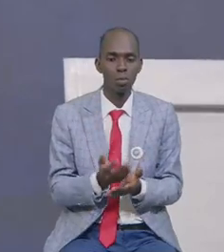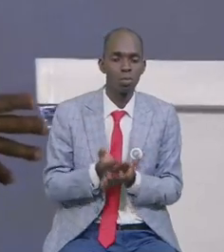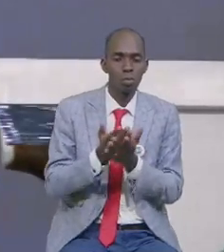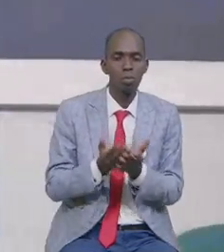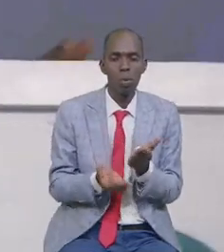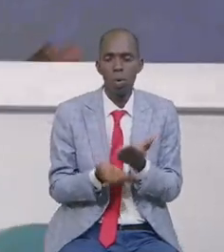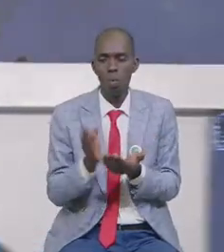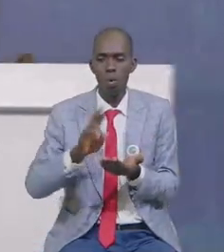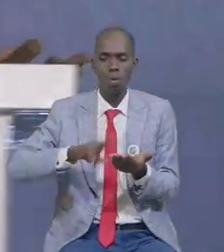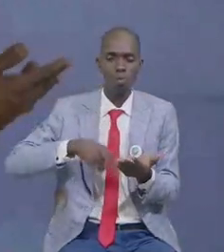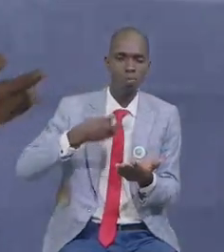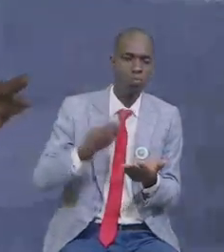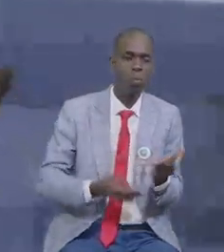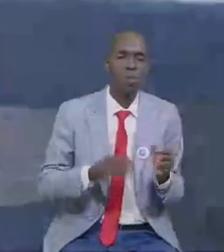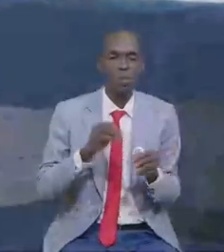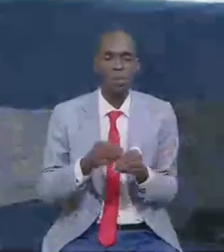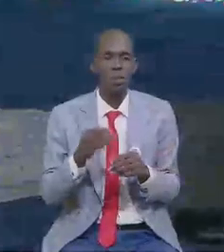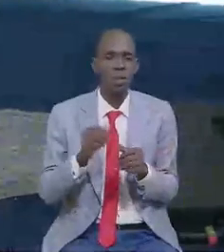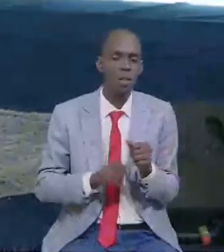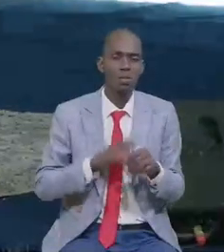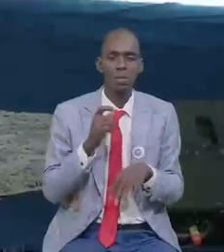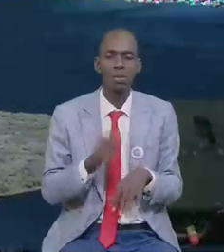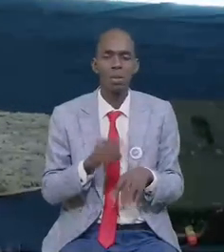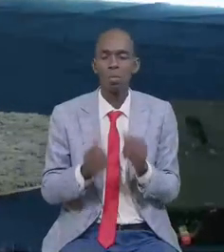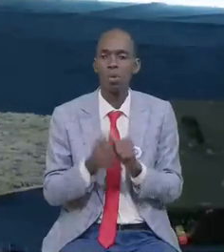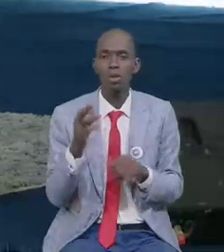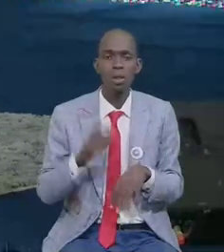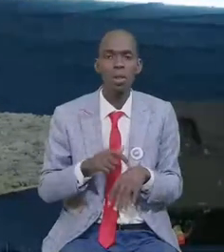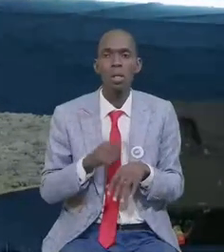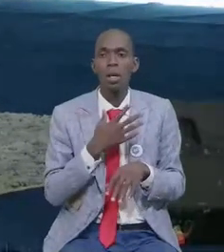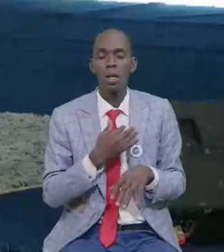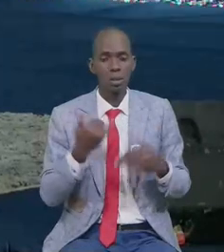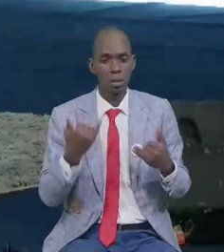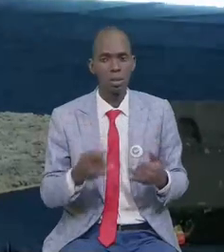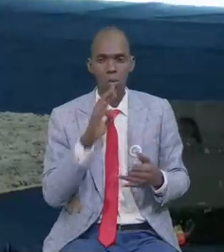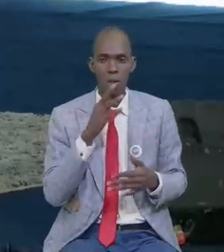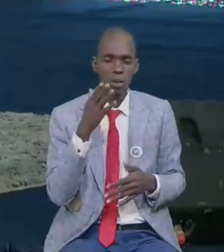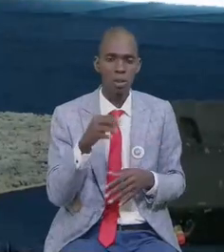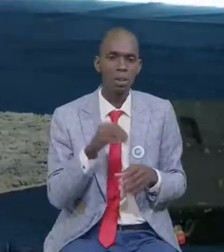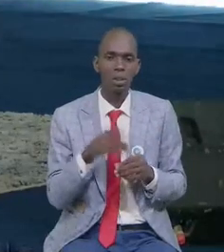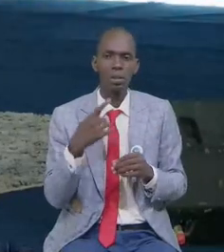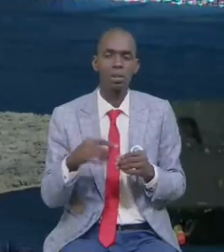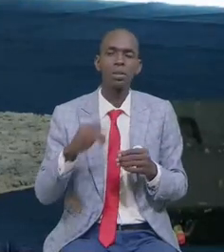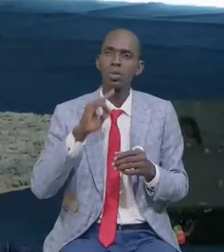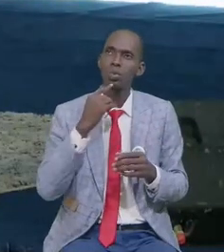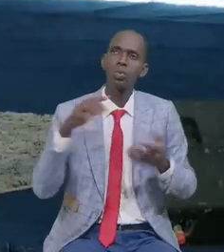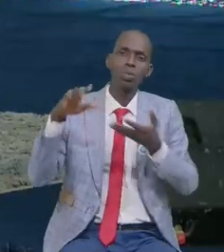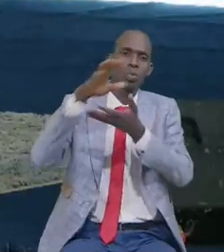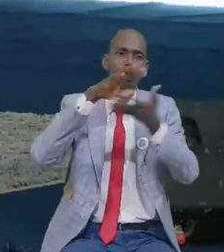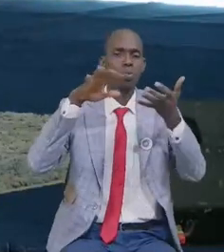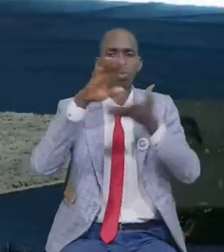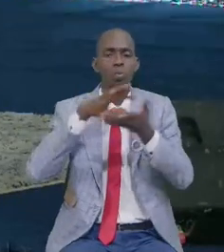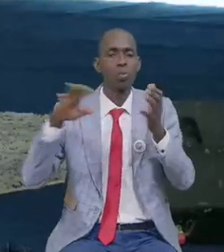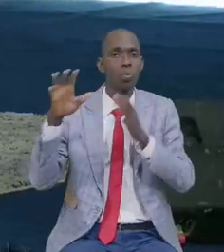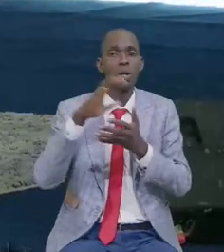un certain nombre de temps, maintenant, vous êtes dans la tempête. Et ceux et vous-même, vous n'avez pas mangé depuis